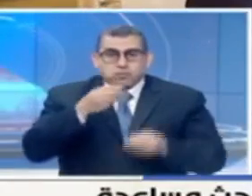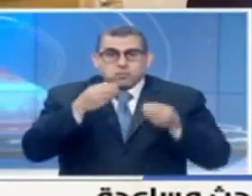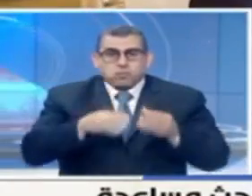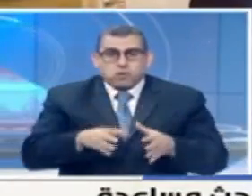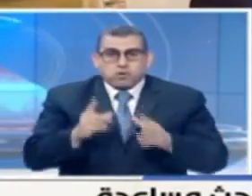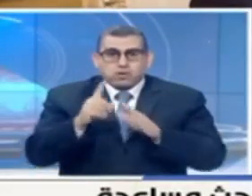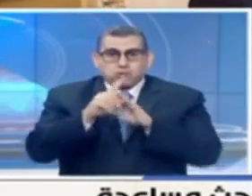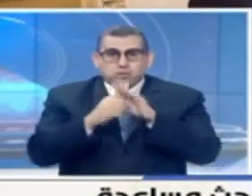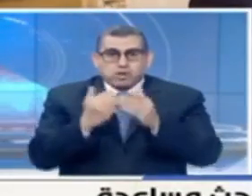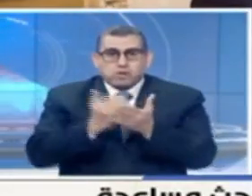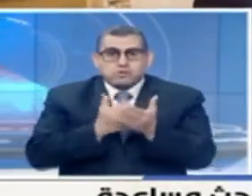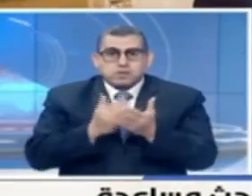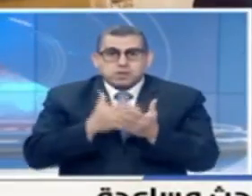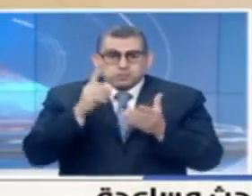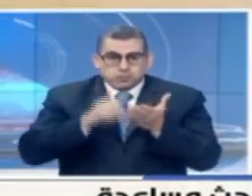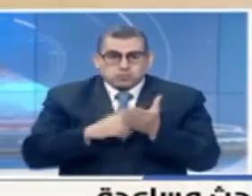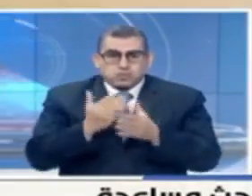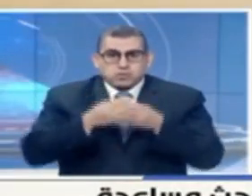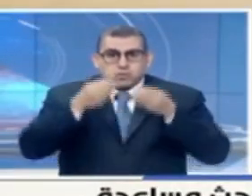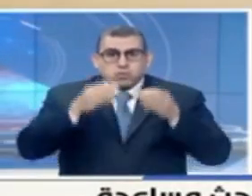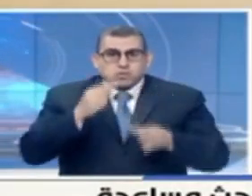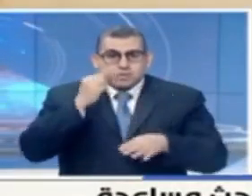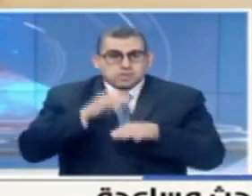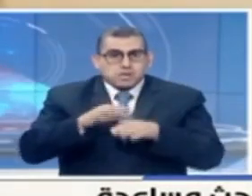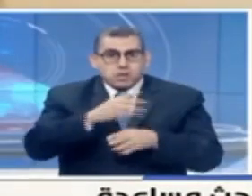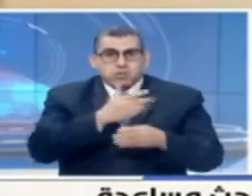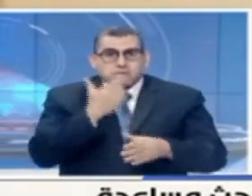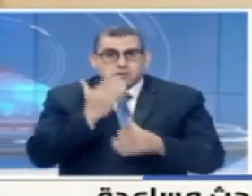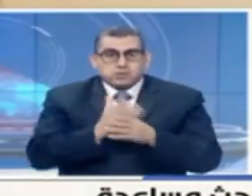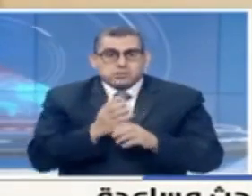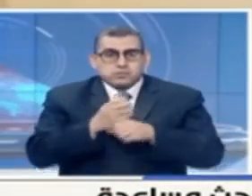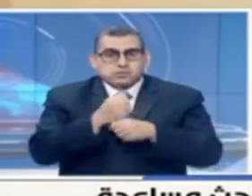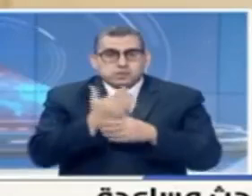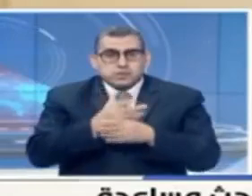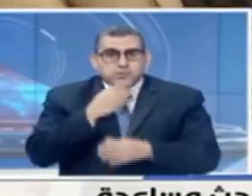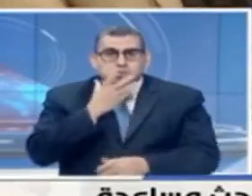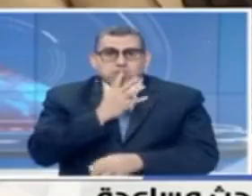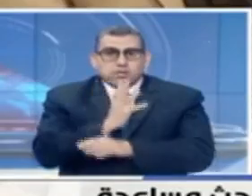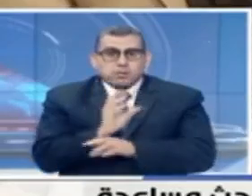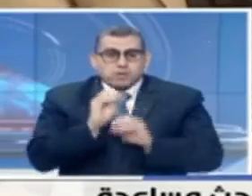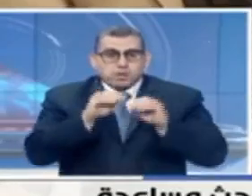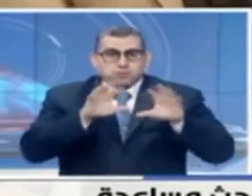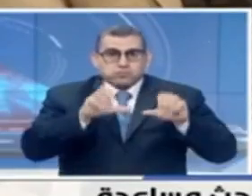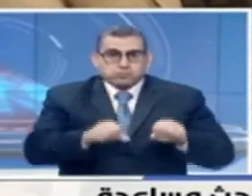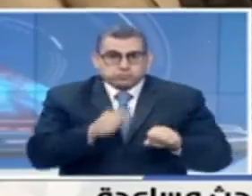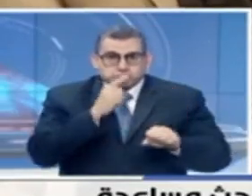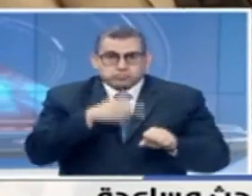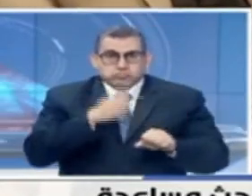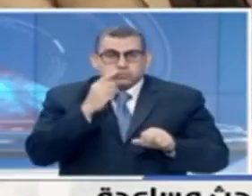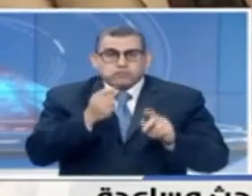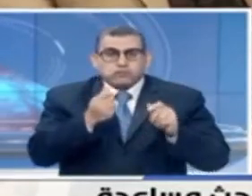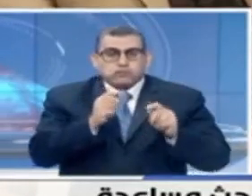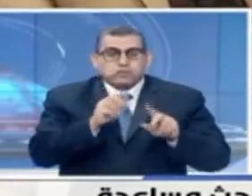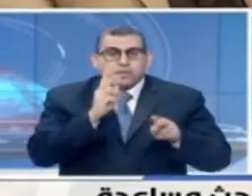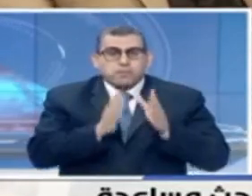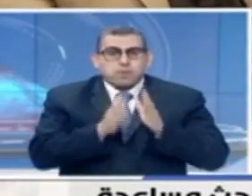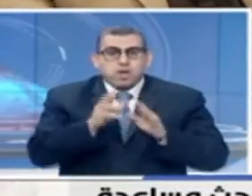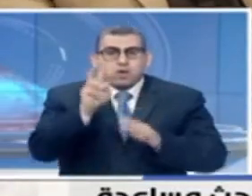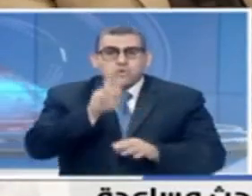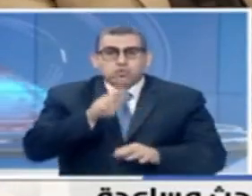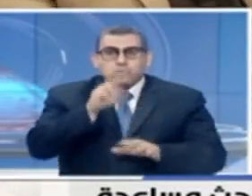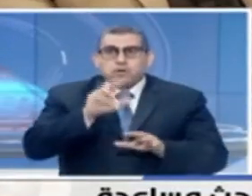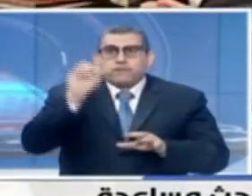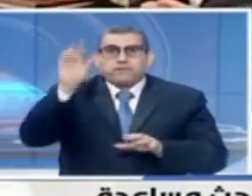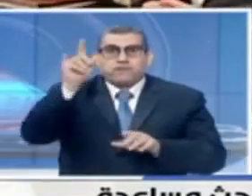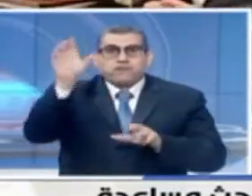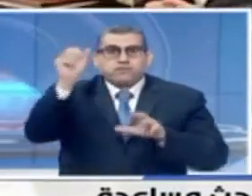انهيارا اقتصاديا وشيكا وكارثة إنسانية في أعقاب استيلاء طالبان على السلطة، خاصة مع تجميد أصول بمليارات